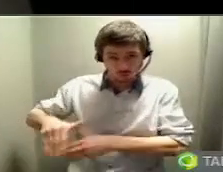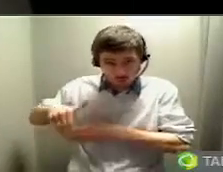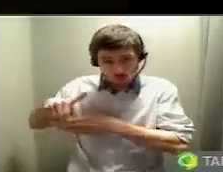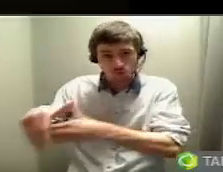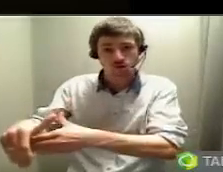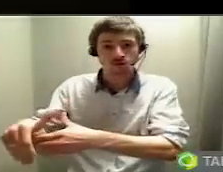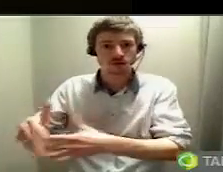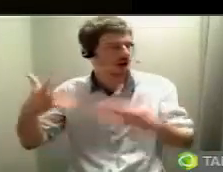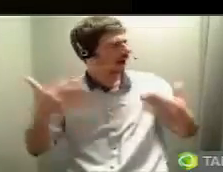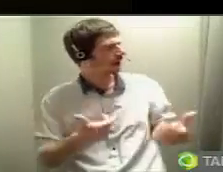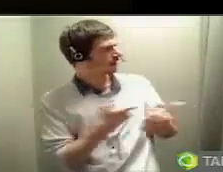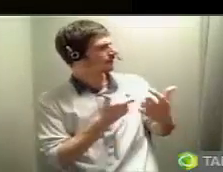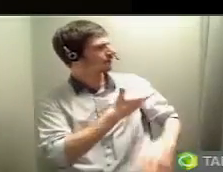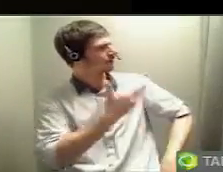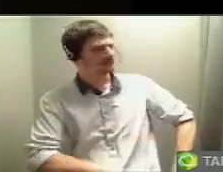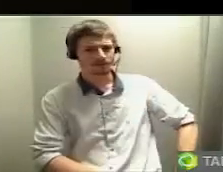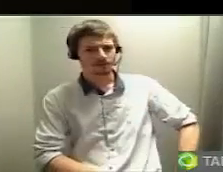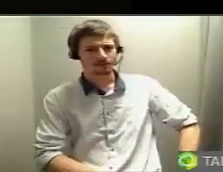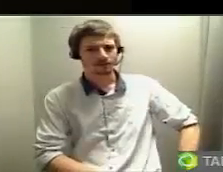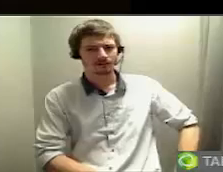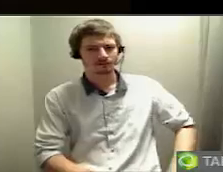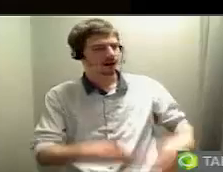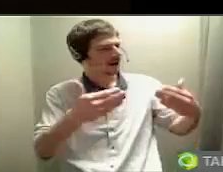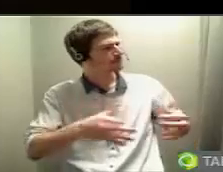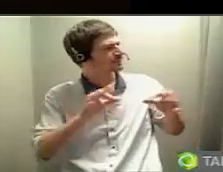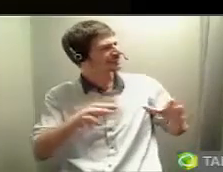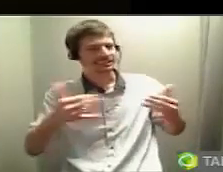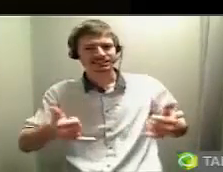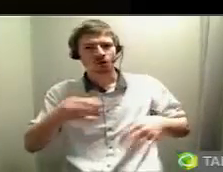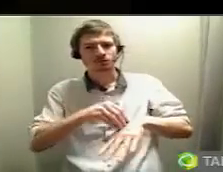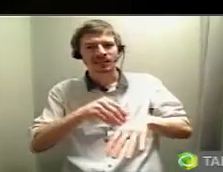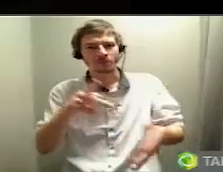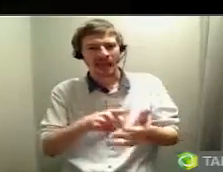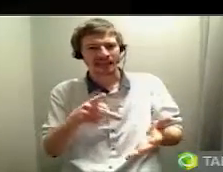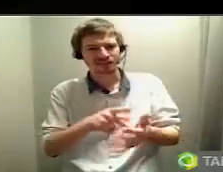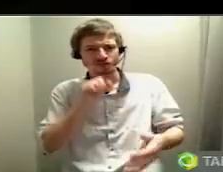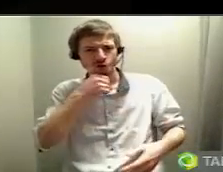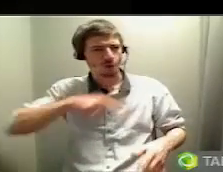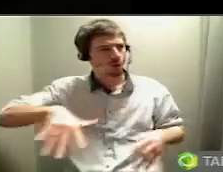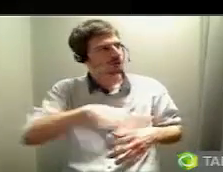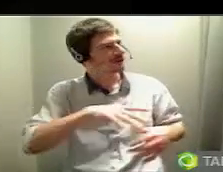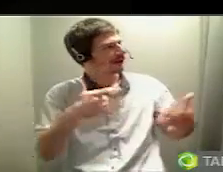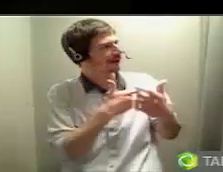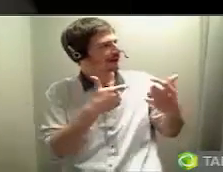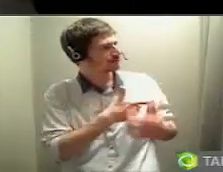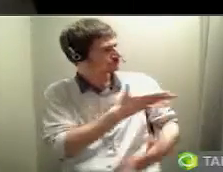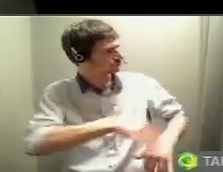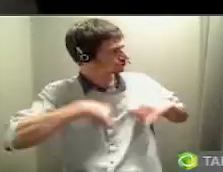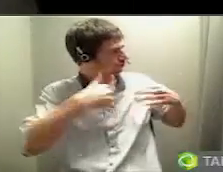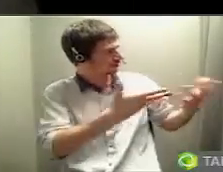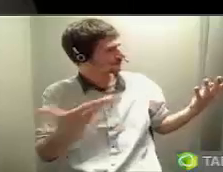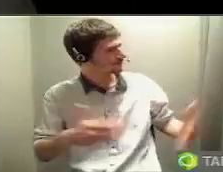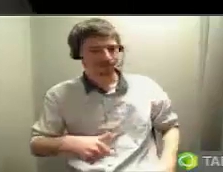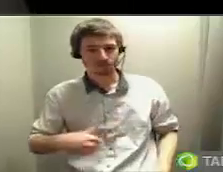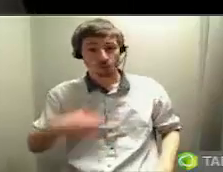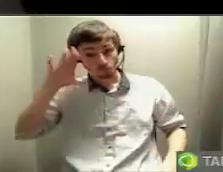marrer, on dirait les vieux au Conseil de Paris. Attendez, vous êtes jeunes enfin. Non, je vous dis ça parce que je préside demain, c'est ça aussi la vraie